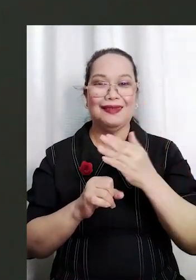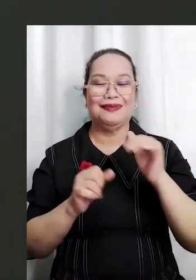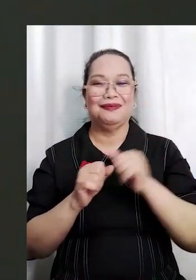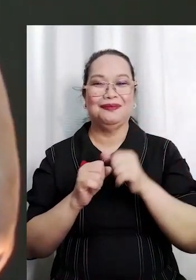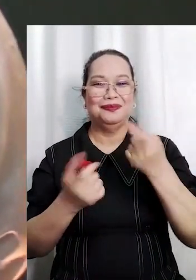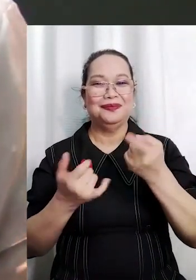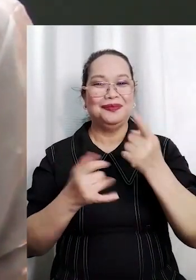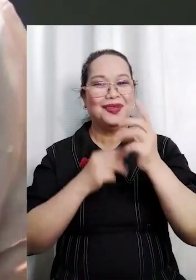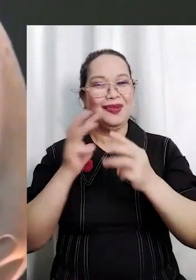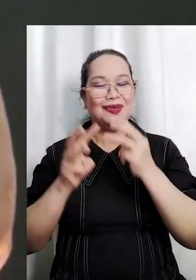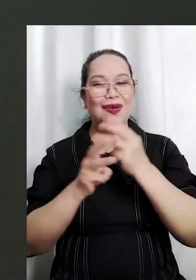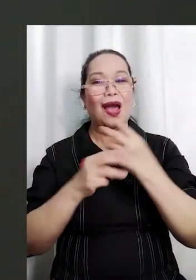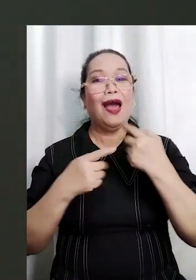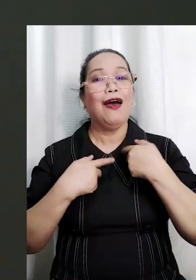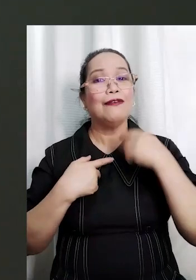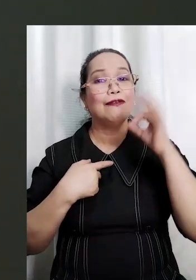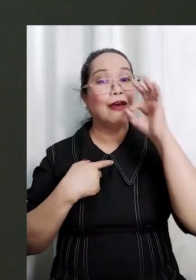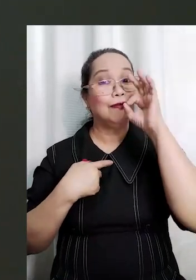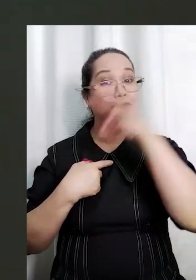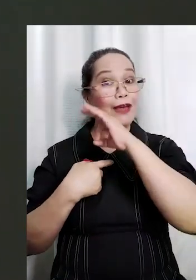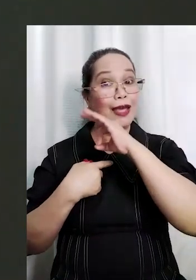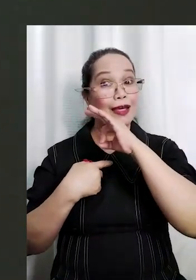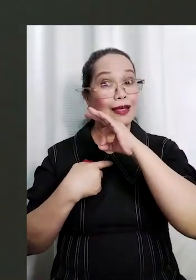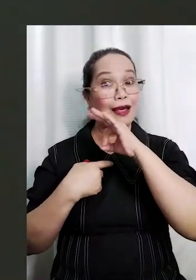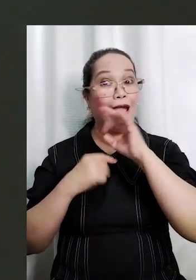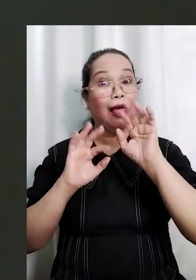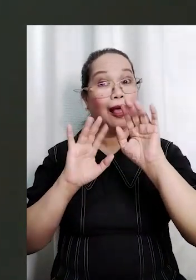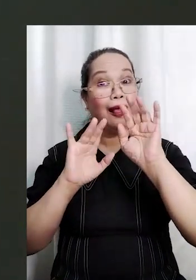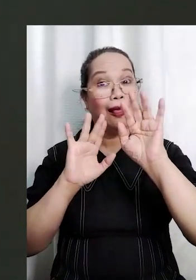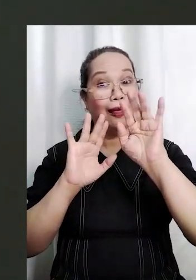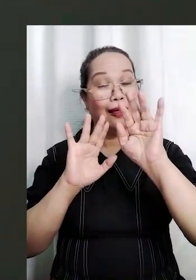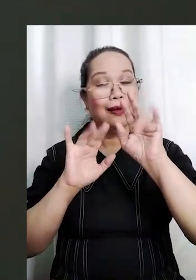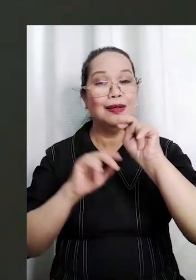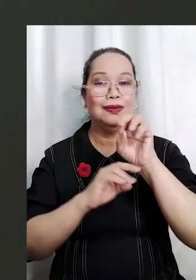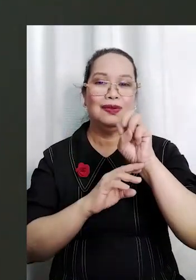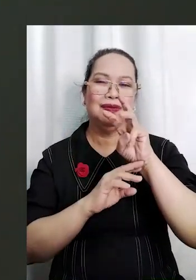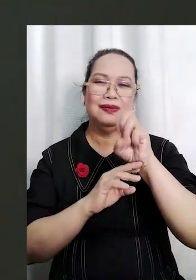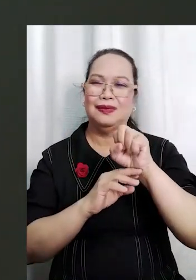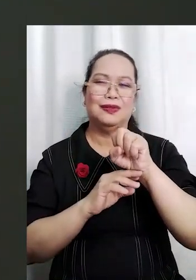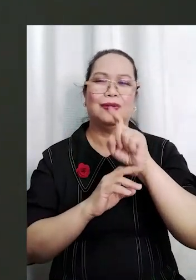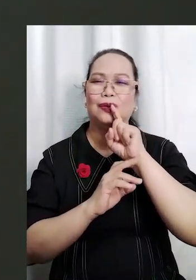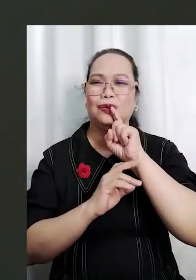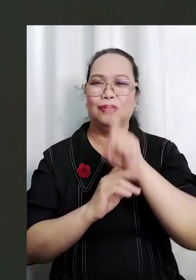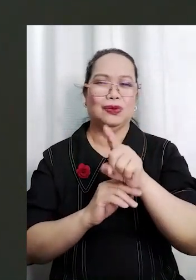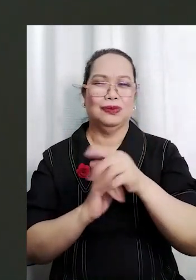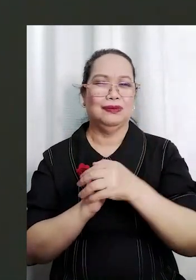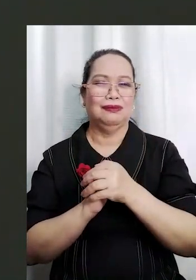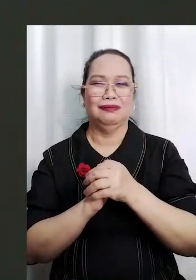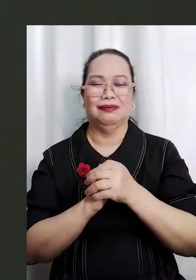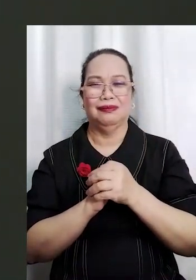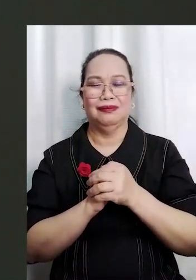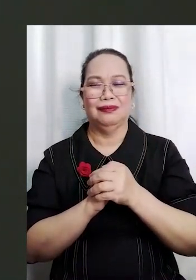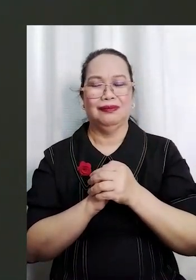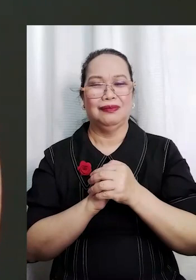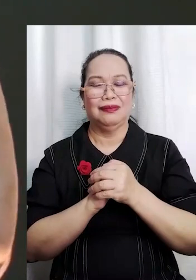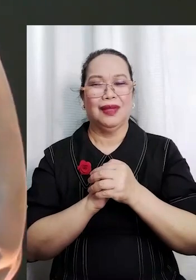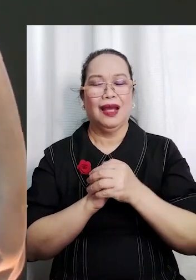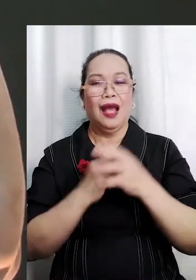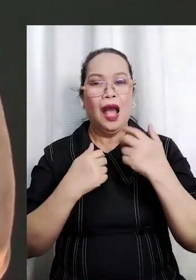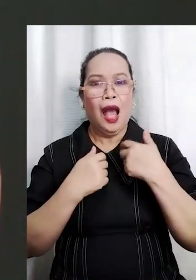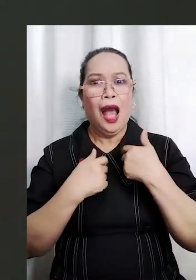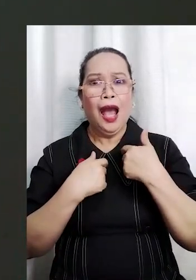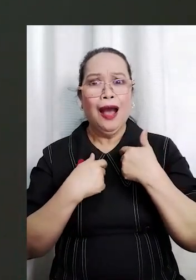Naglipa na po dito sa ating mundo ang fake news, lalo na sa social media. Marami rito sa mga fake news